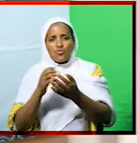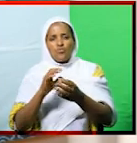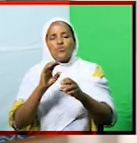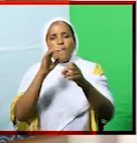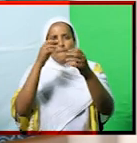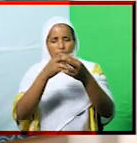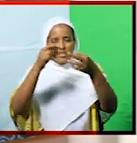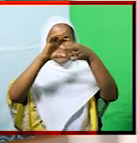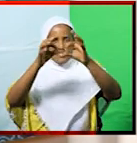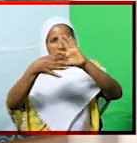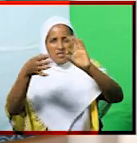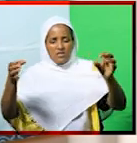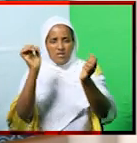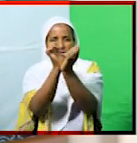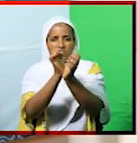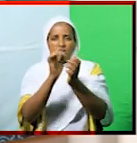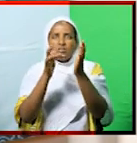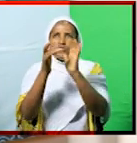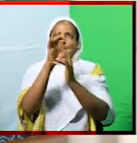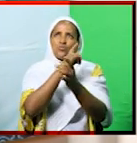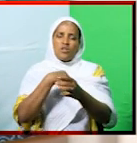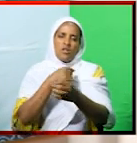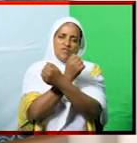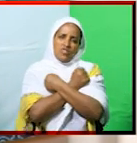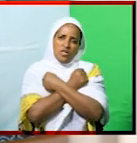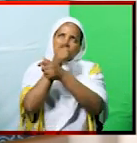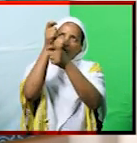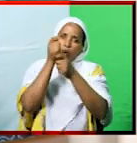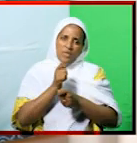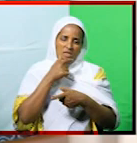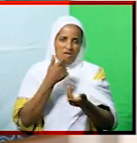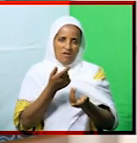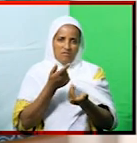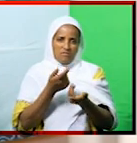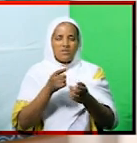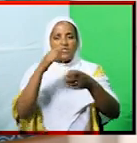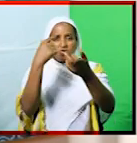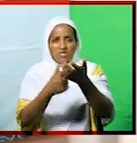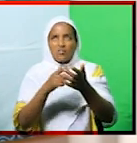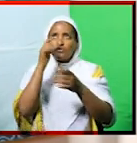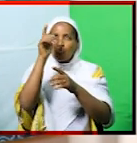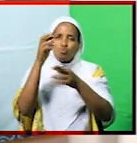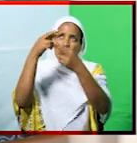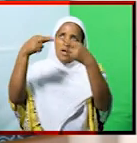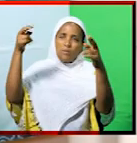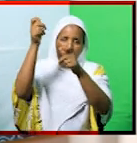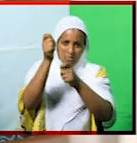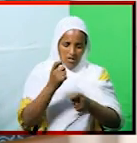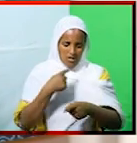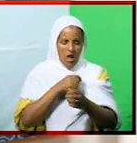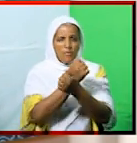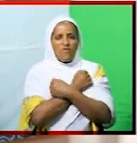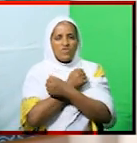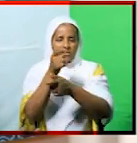ረሃባችን ካሰ፣ በርቃኑ እርቃናችን ካሰ፣ በመቸገሩ መቸገራችን ካሰ፣ በመቁሰሉ ቁስላችን ፈወሰ። ሐሞት